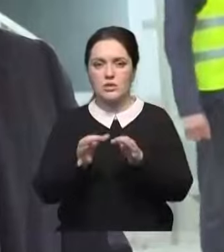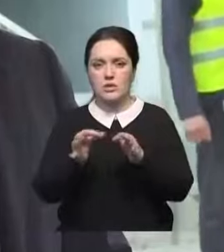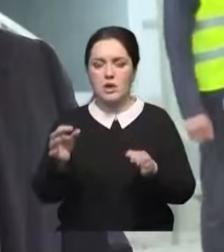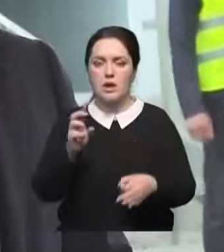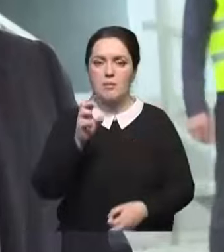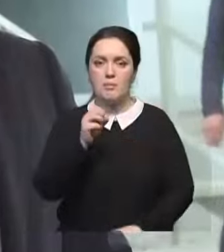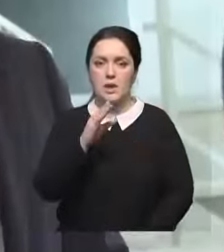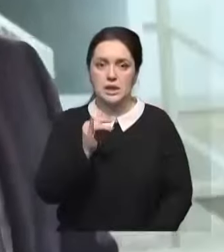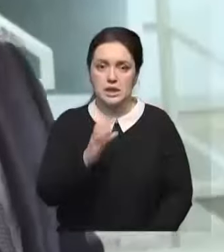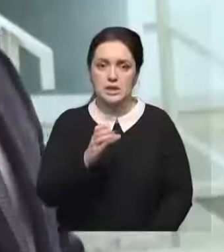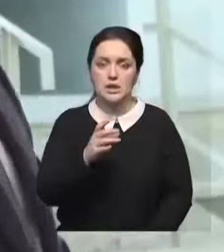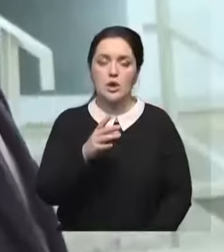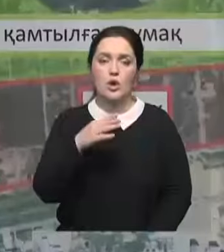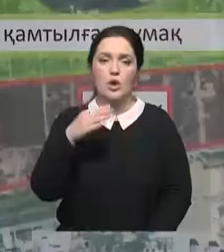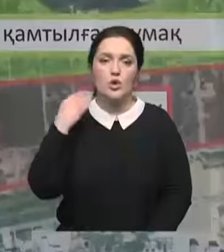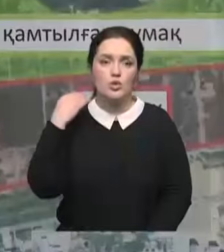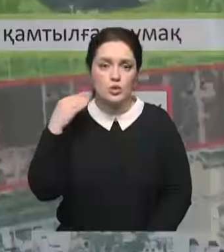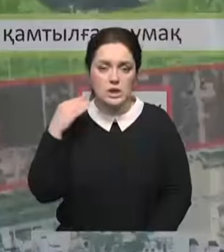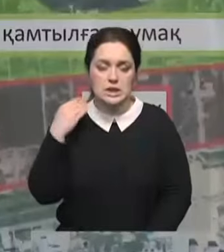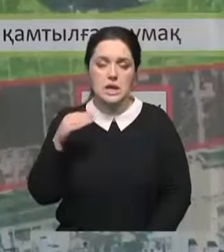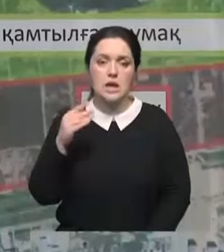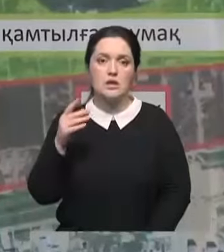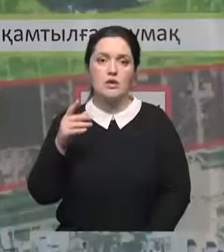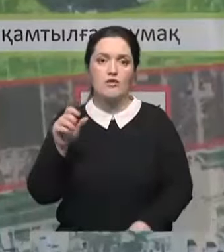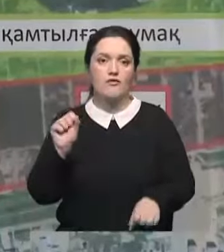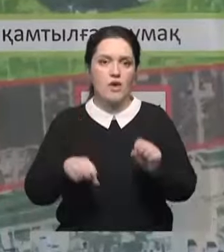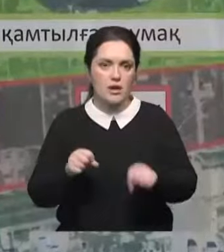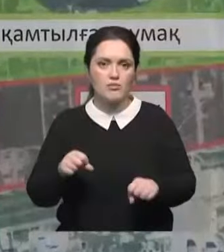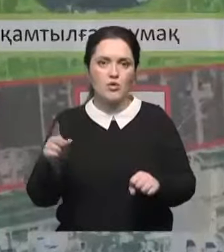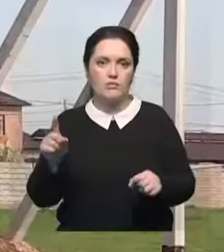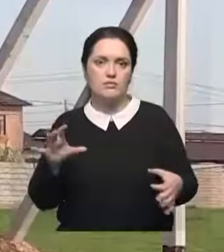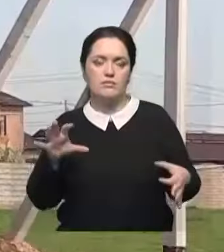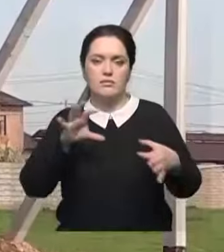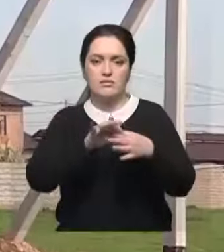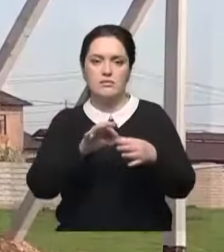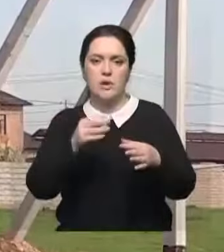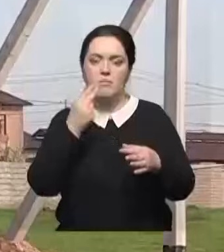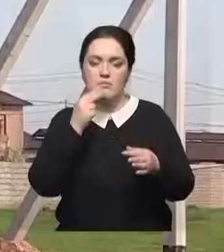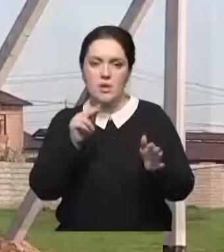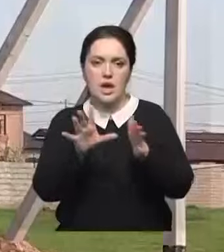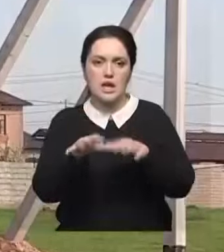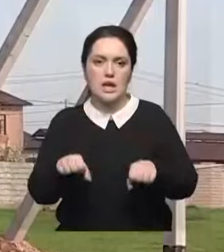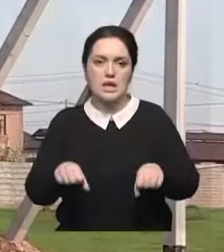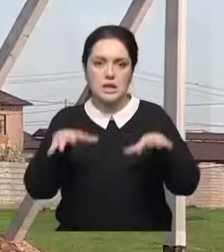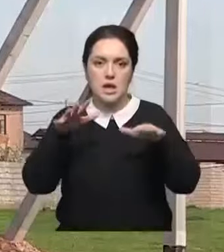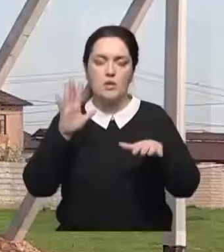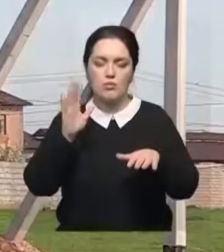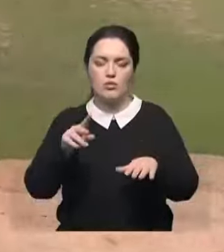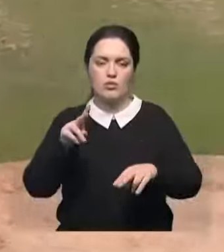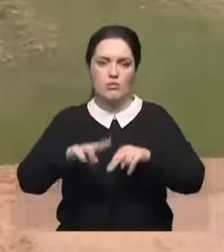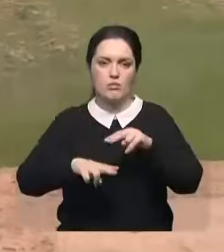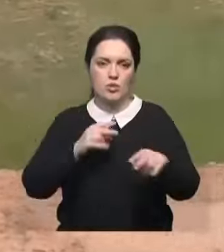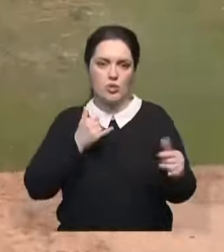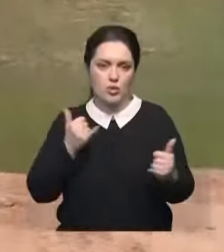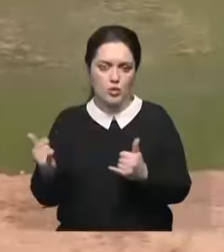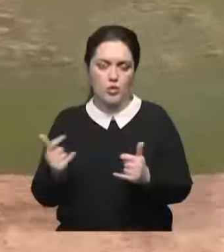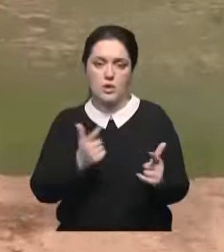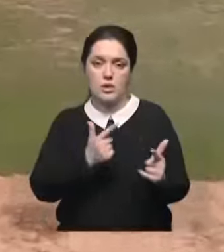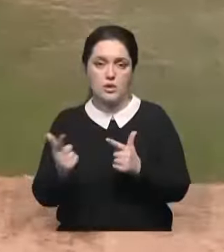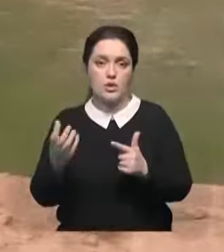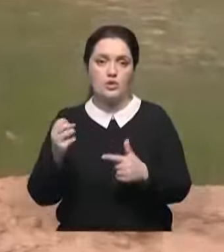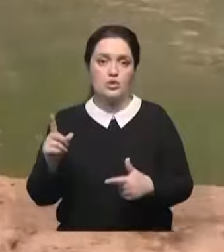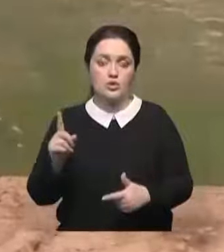Кайнарбулак, Нурса, Туркестан также появилась возможность подключиться к качественной электроэнергии. Необходимая инфраструктура там построена. На очереди